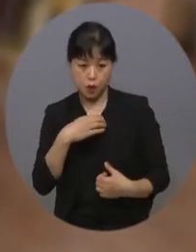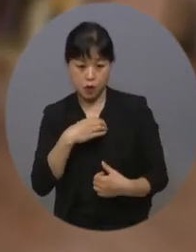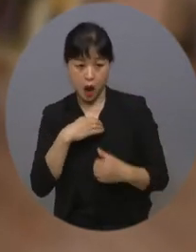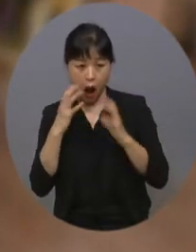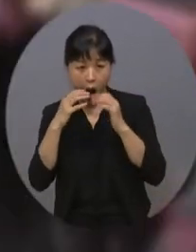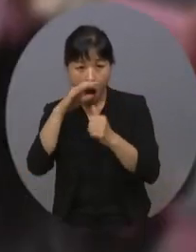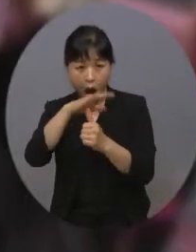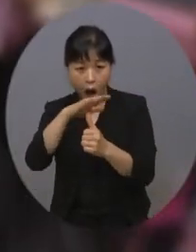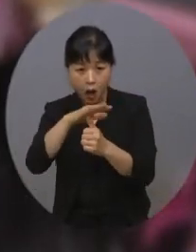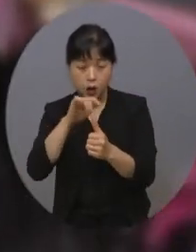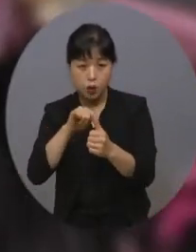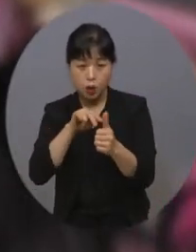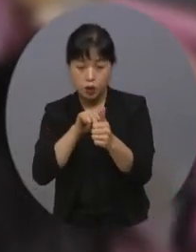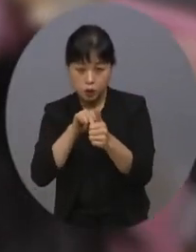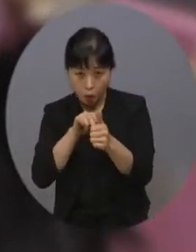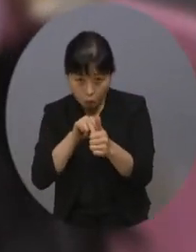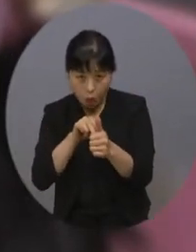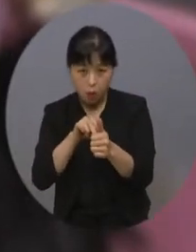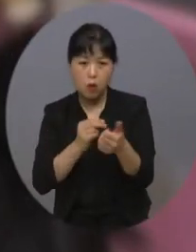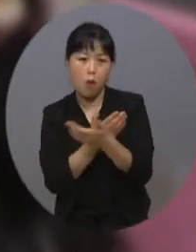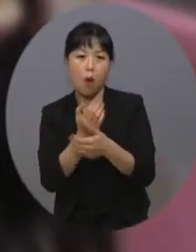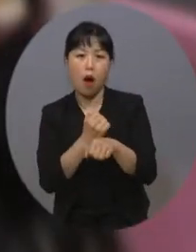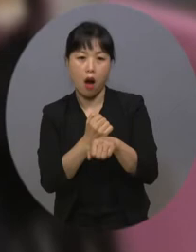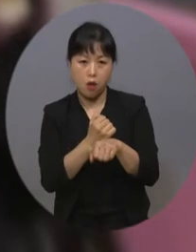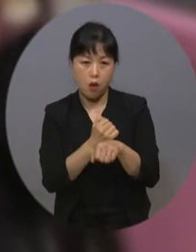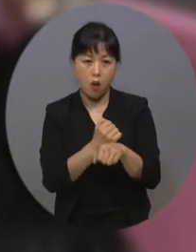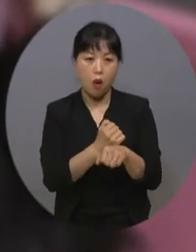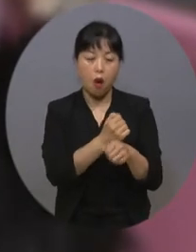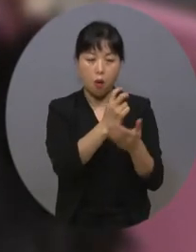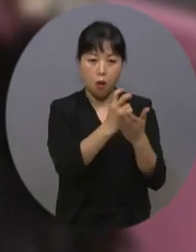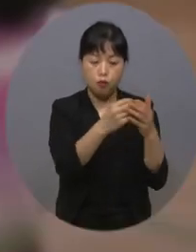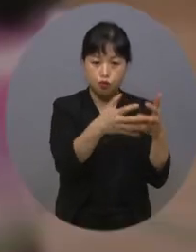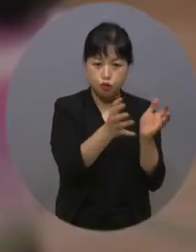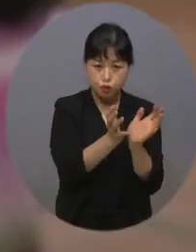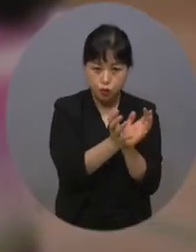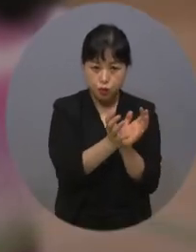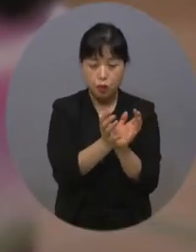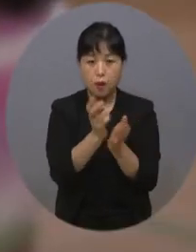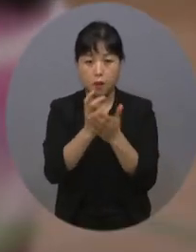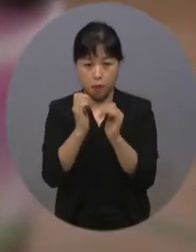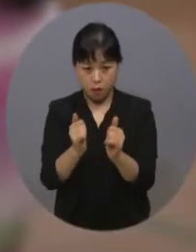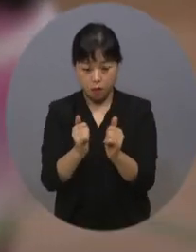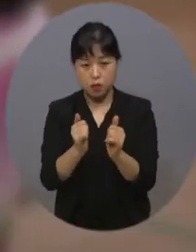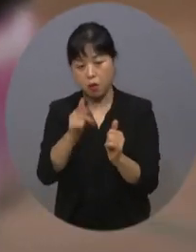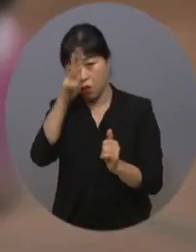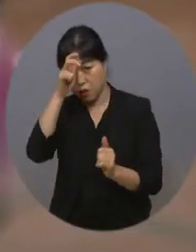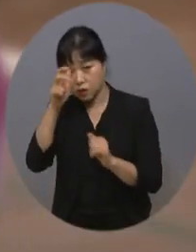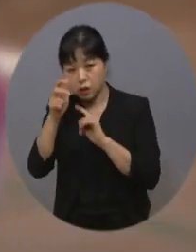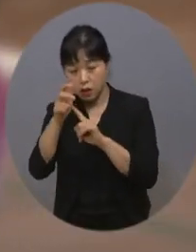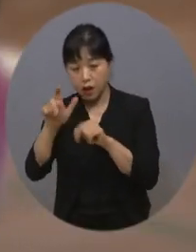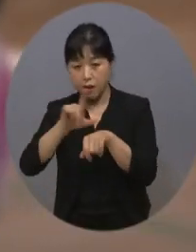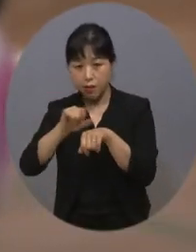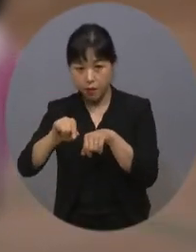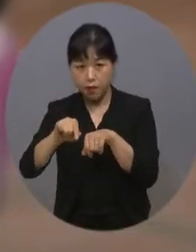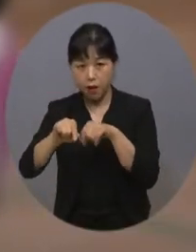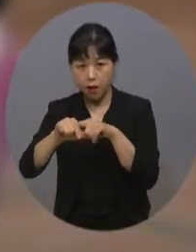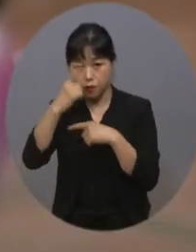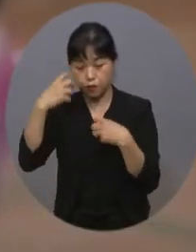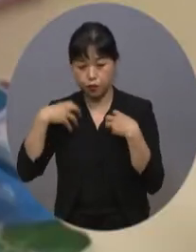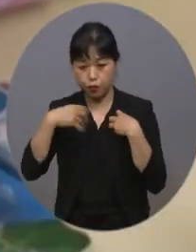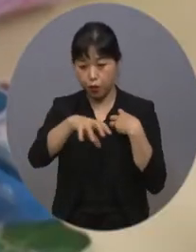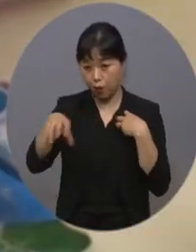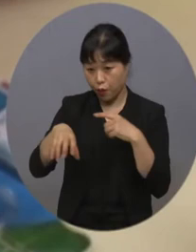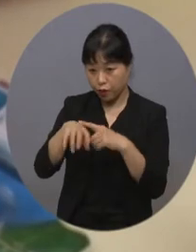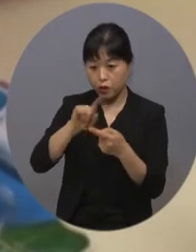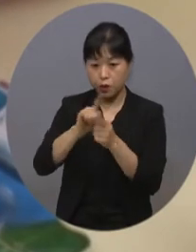강화하고 법무 보 법원 경찰에서 지자체로 보호 대상 아동 관련 정보를 공유하는 책에도 보완합니다